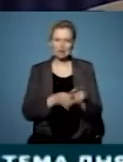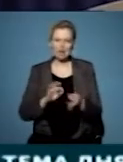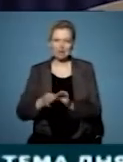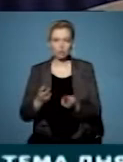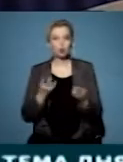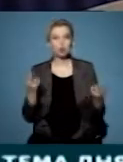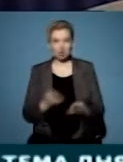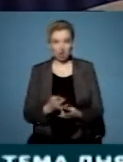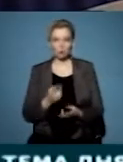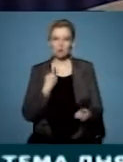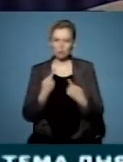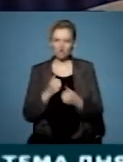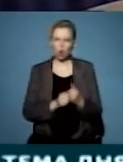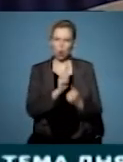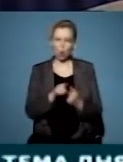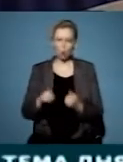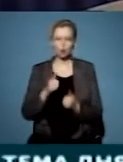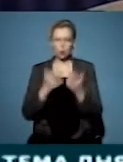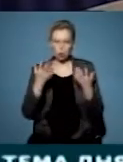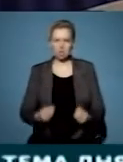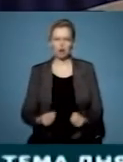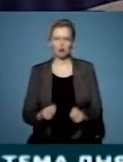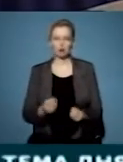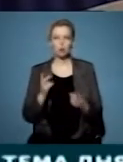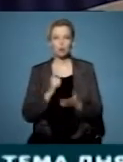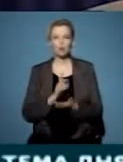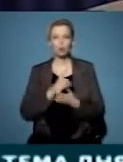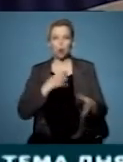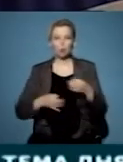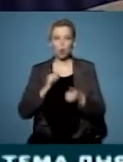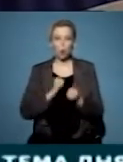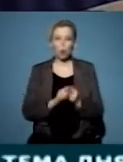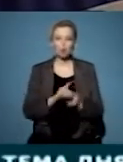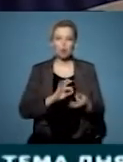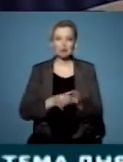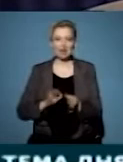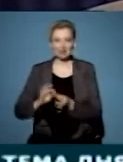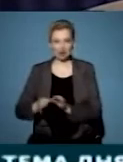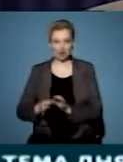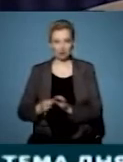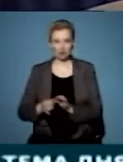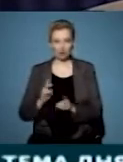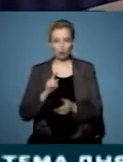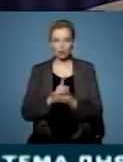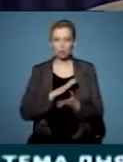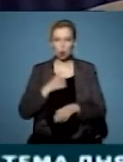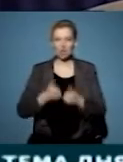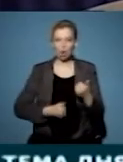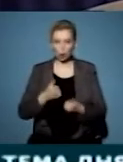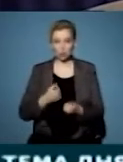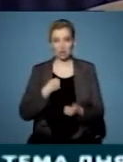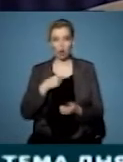Якщо треба буде, треба спілкуватися кожного дня, але має бути обговорена кожна деталь. Має бути на конкурс, я